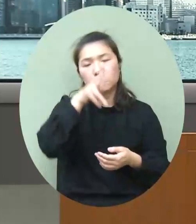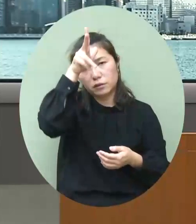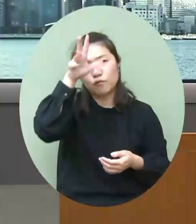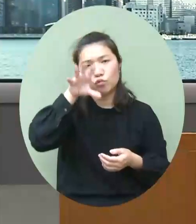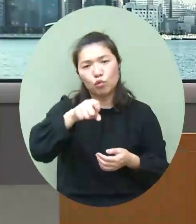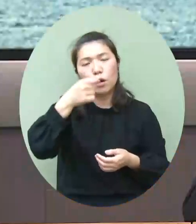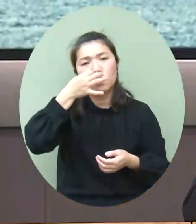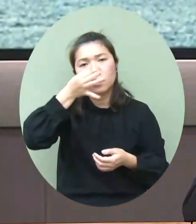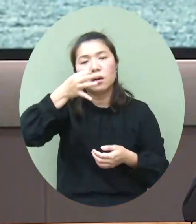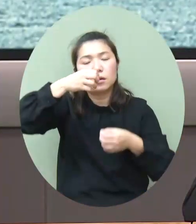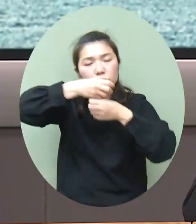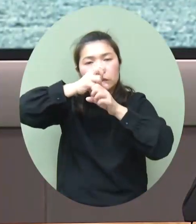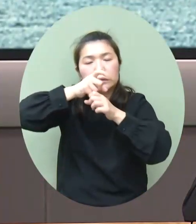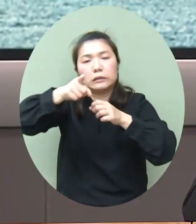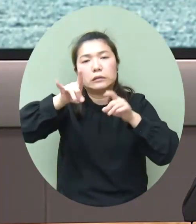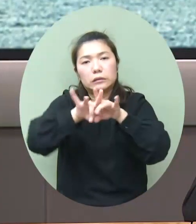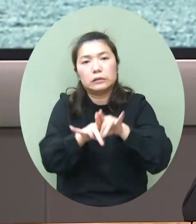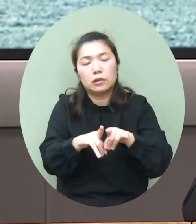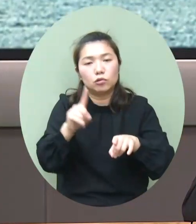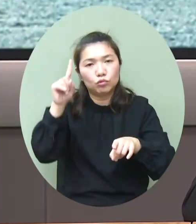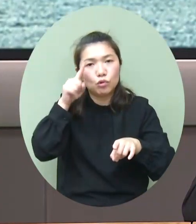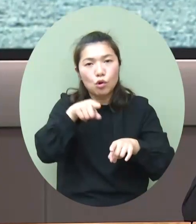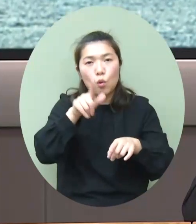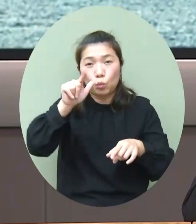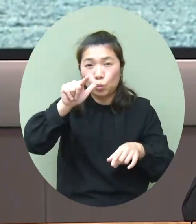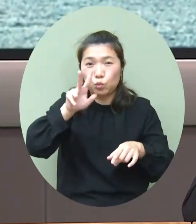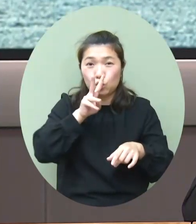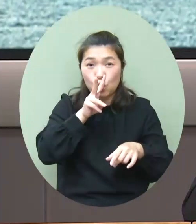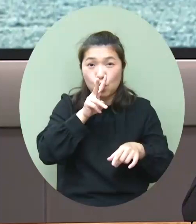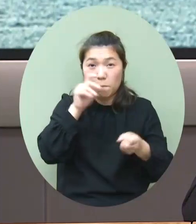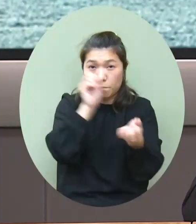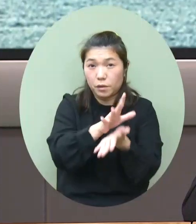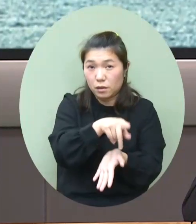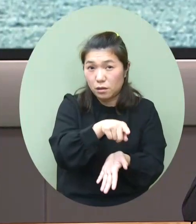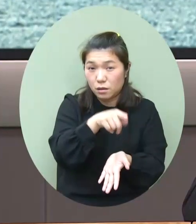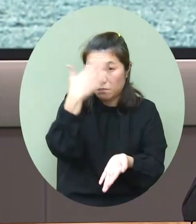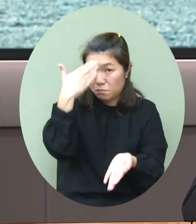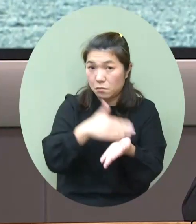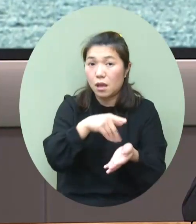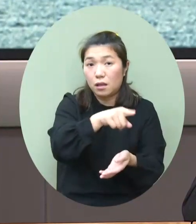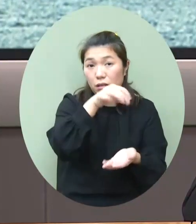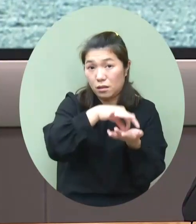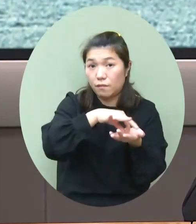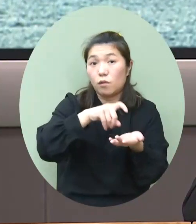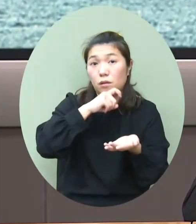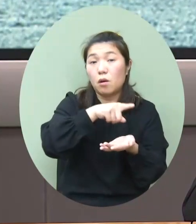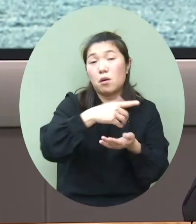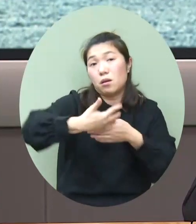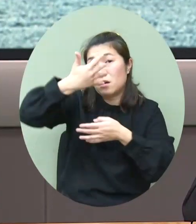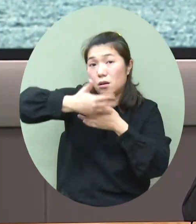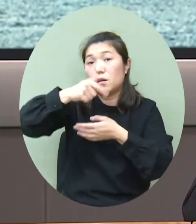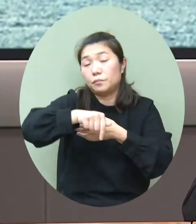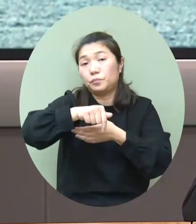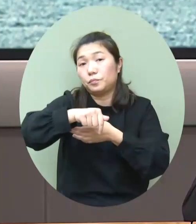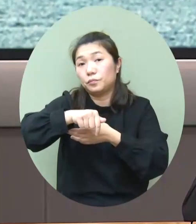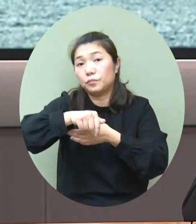说的是微风行动。现在我们善用检测的资源，希望透过污水的检测，找出